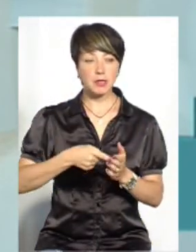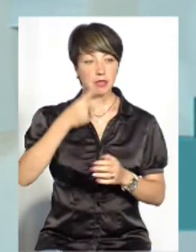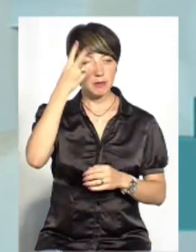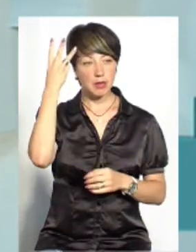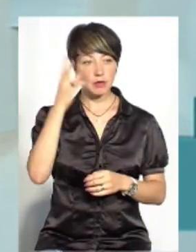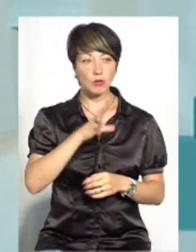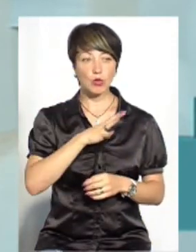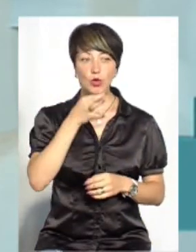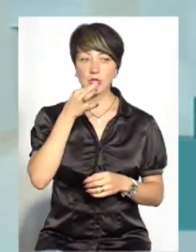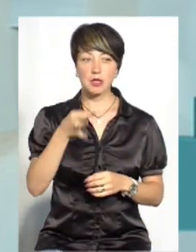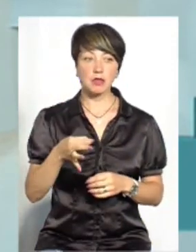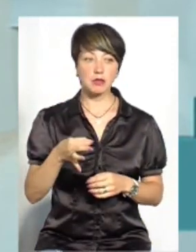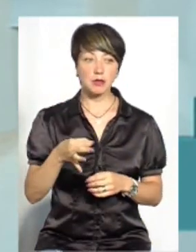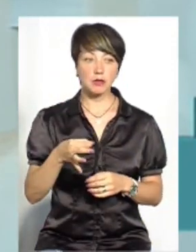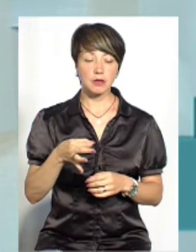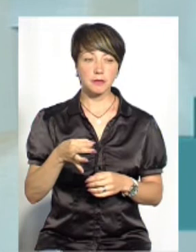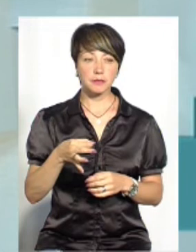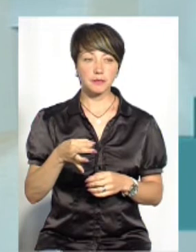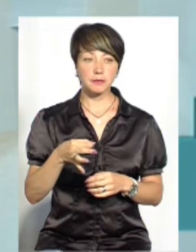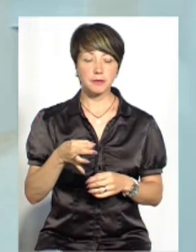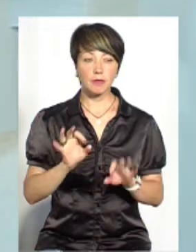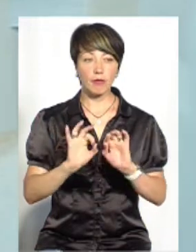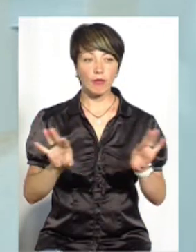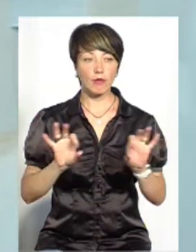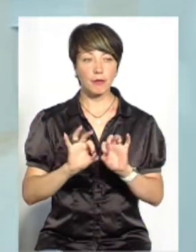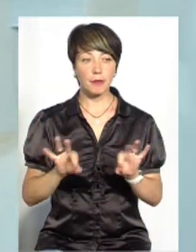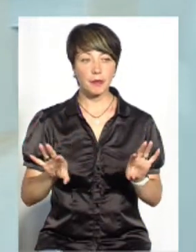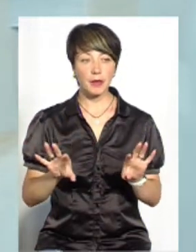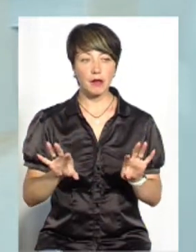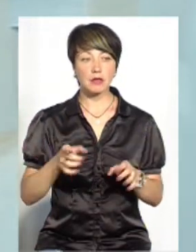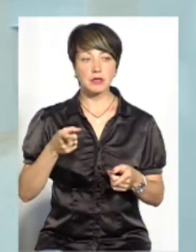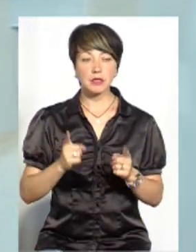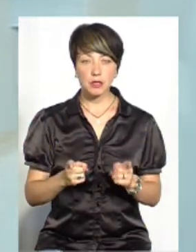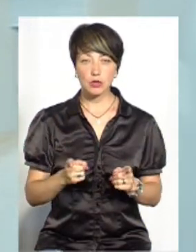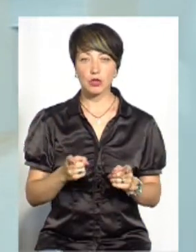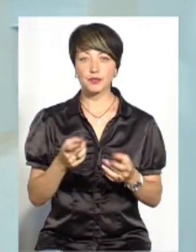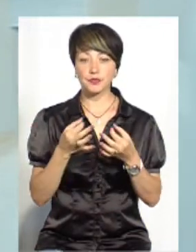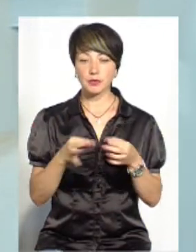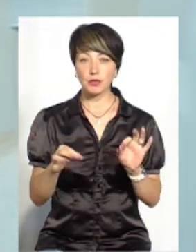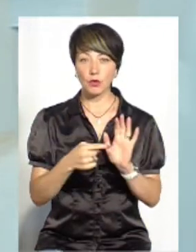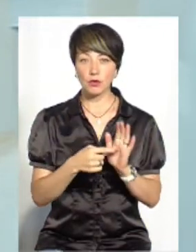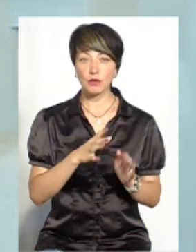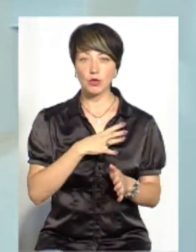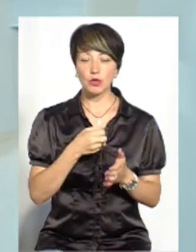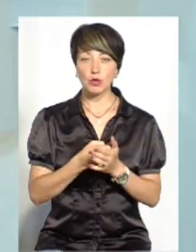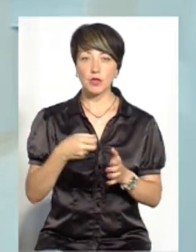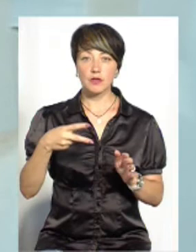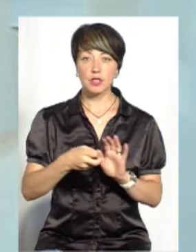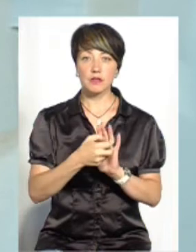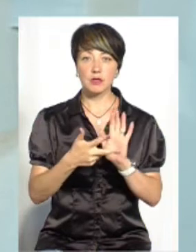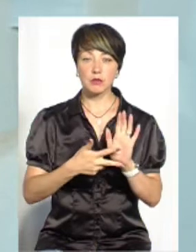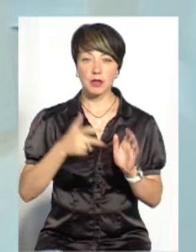як було сказано мною в репортажі, що дійсно дозвола були до 2018